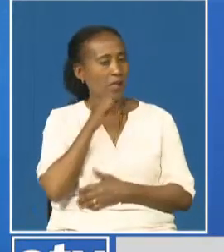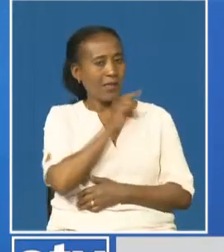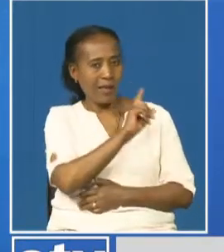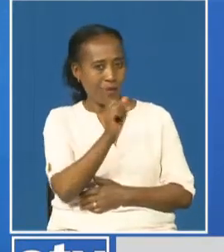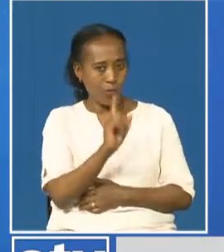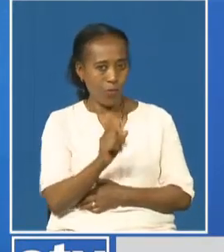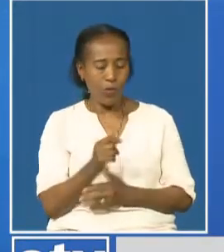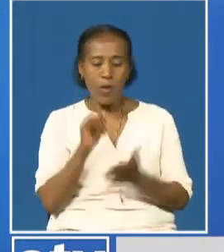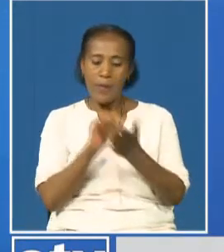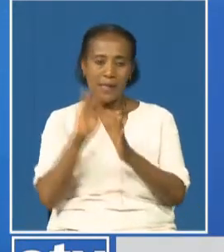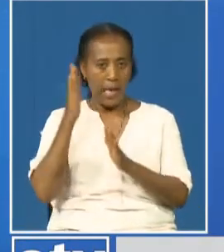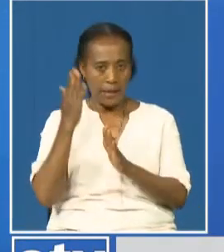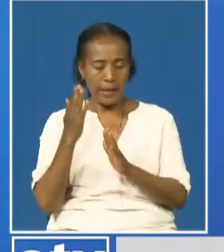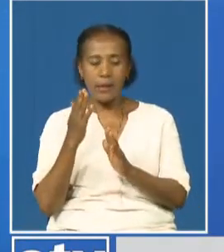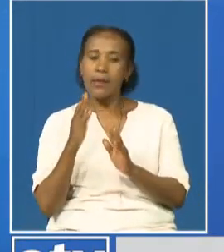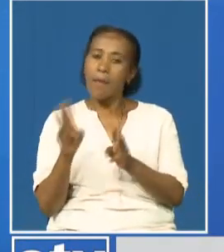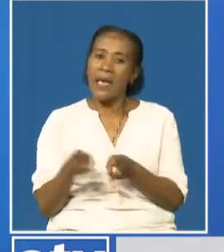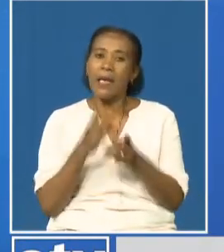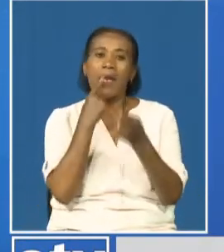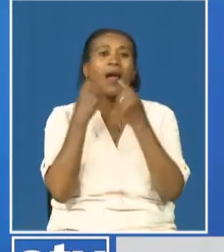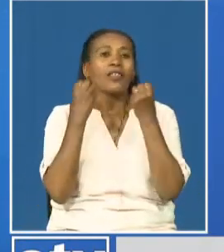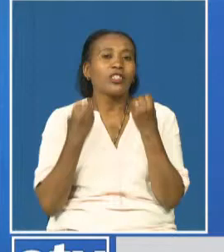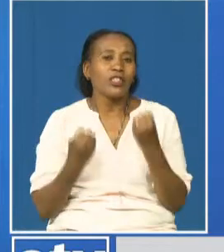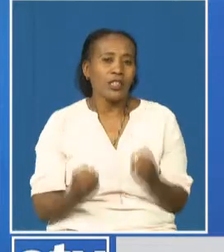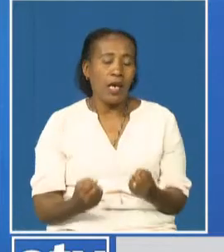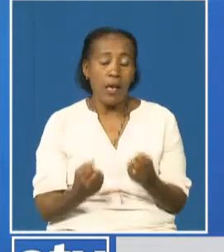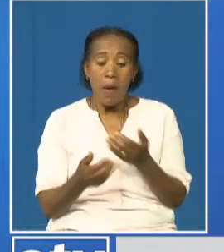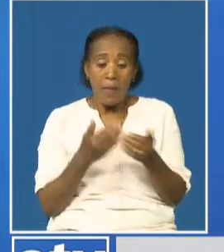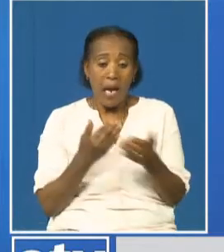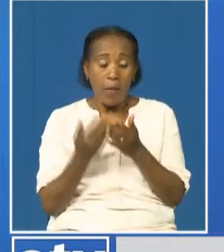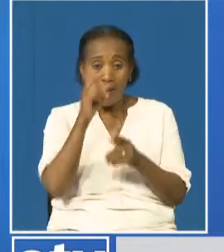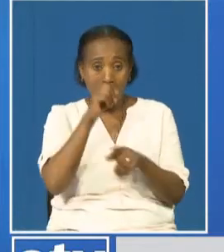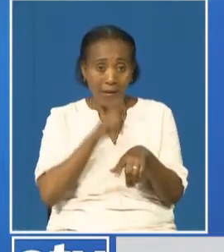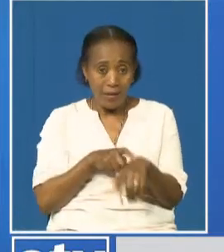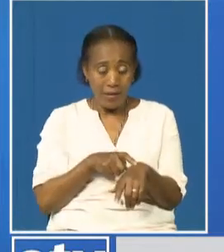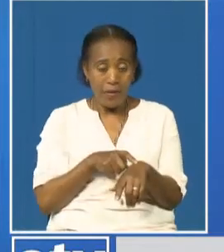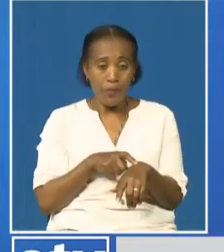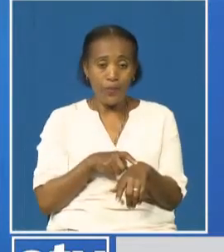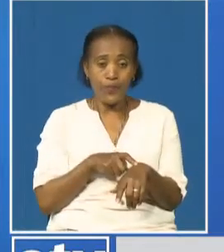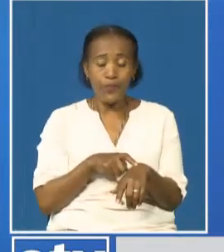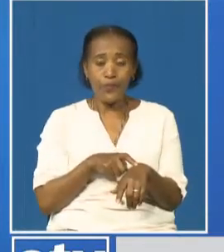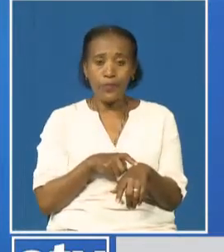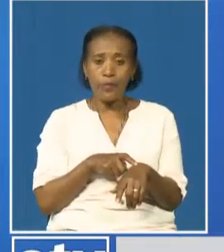ሳይያደርጉ በዛ አይነት መነጋገር ይቻላል። ምናልባት አንዳንድ ጊዜ